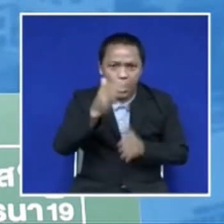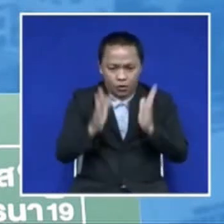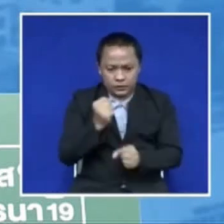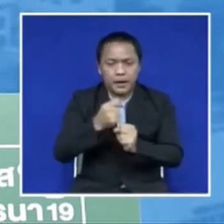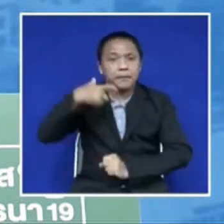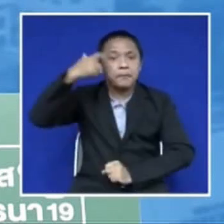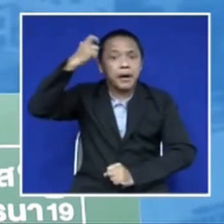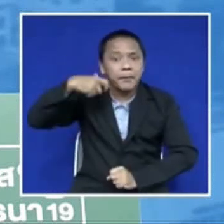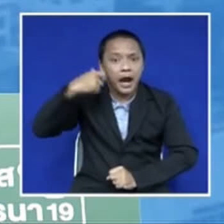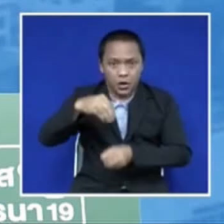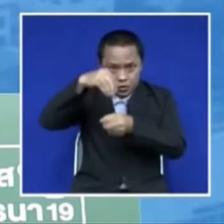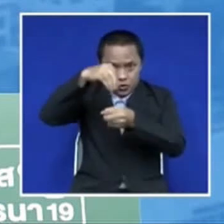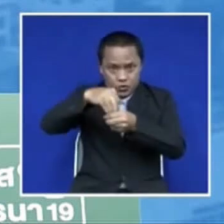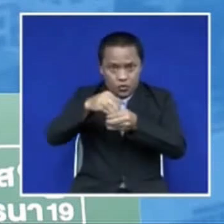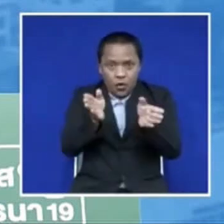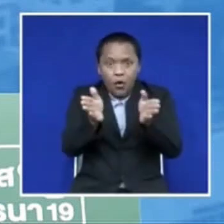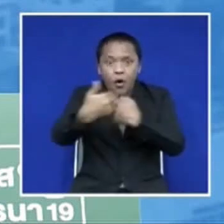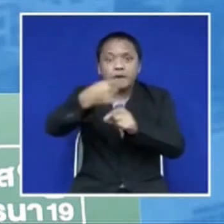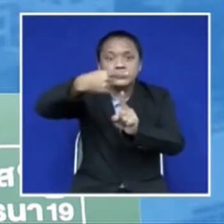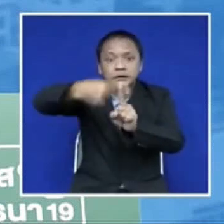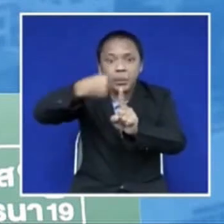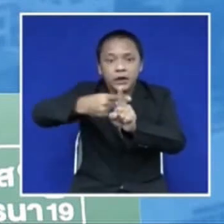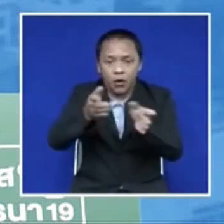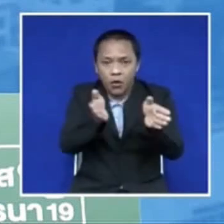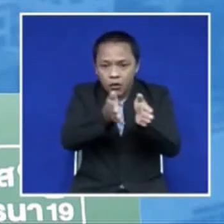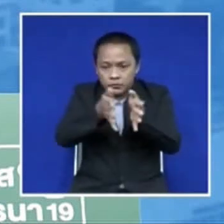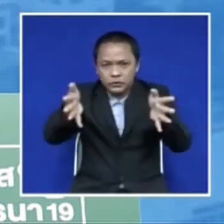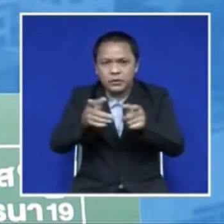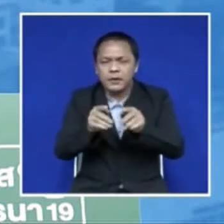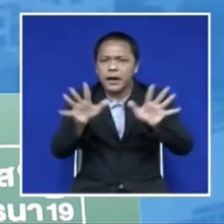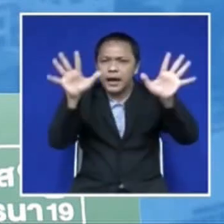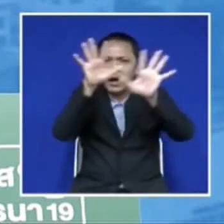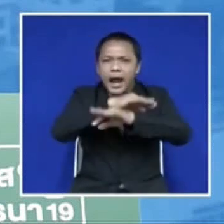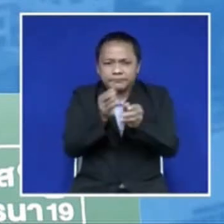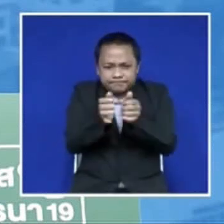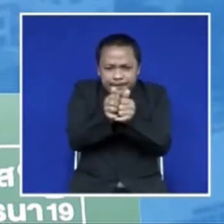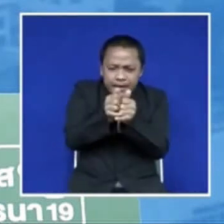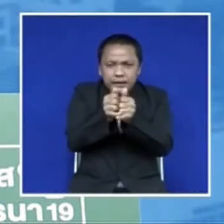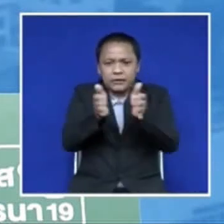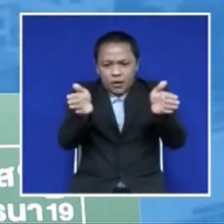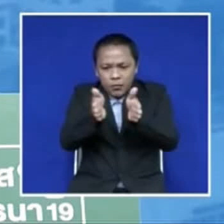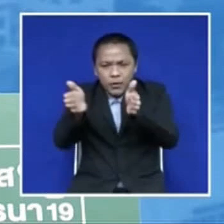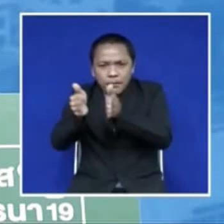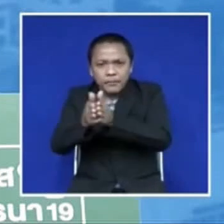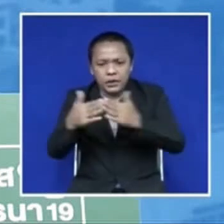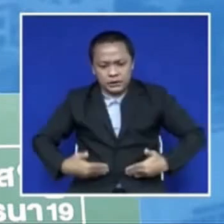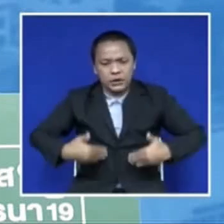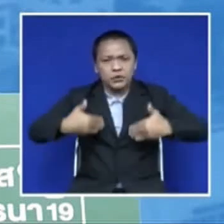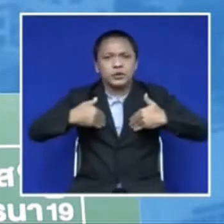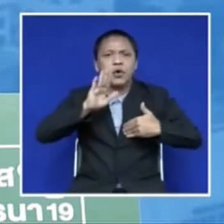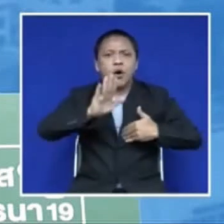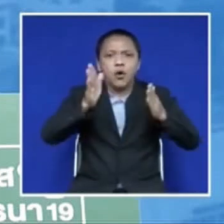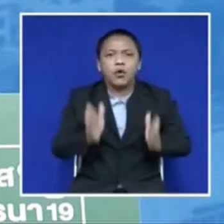เอาขึ้นมาจะไม่พูดไม่บอกเลยว่าการควบคุมในระยะต่อไปจะมีมาตรการออกมาหลายข้อใดแก๊ป 1ค้นหากลุ่มผู้ติดเชื้อครอบคลุม